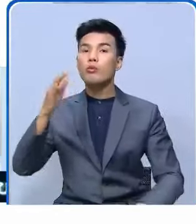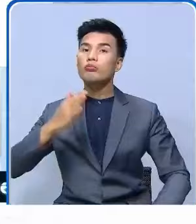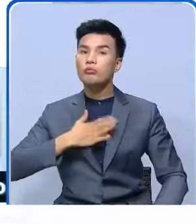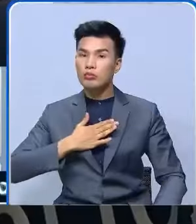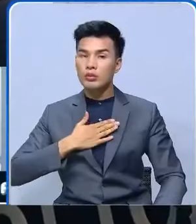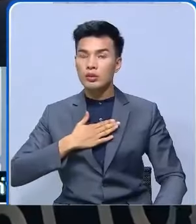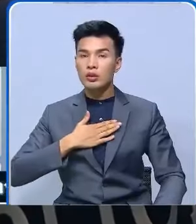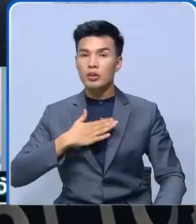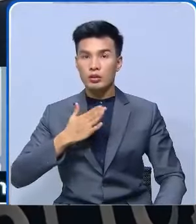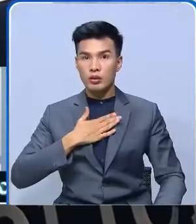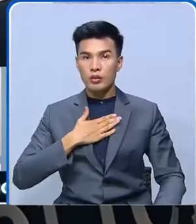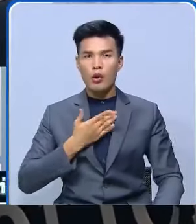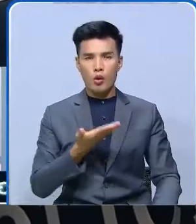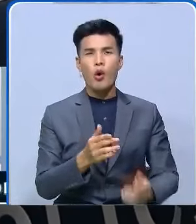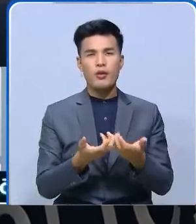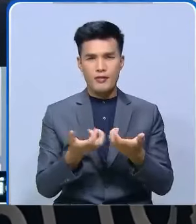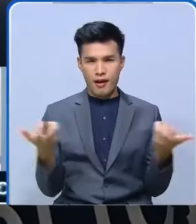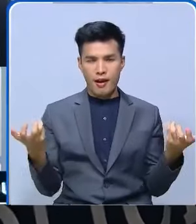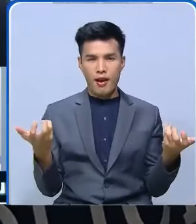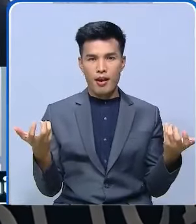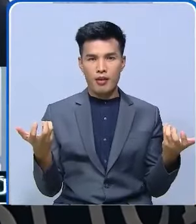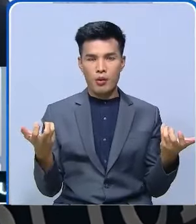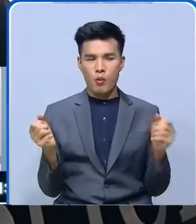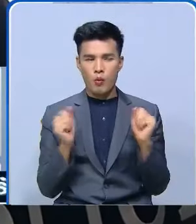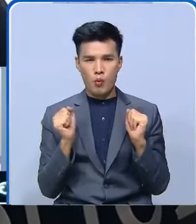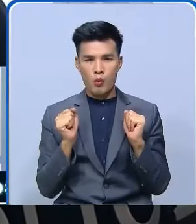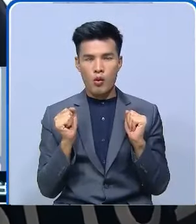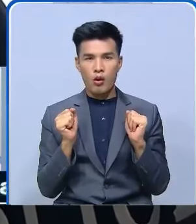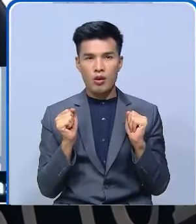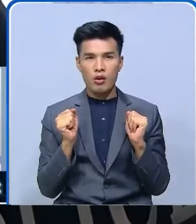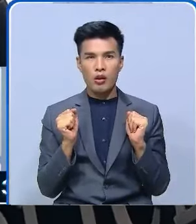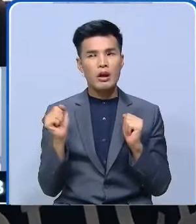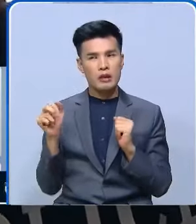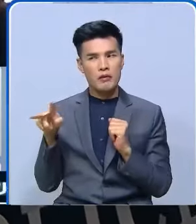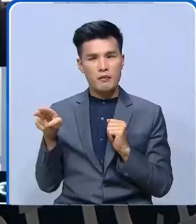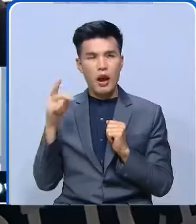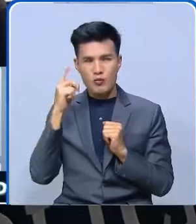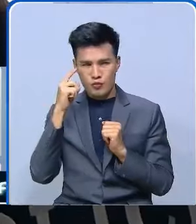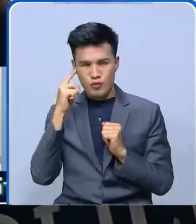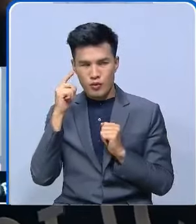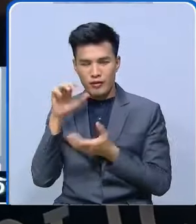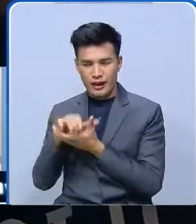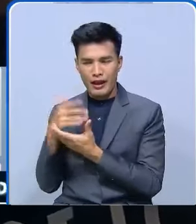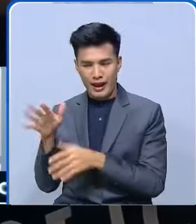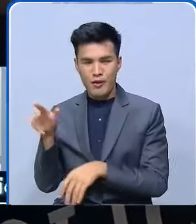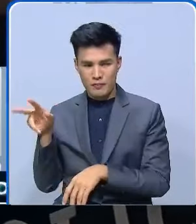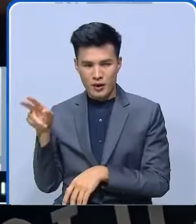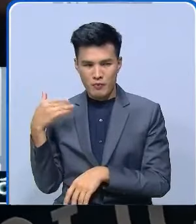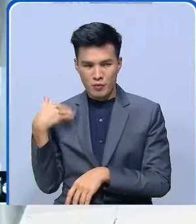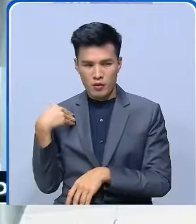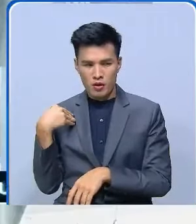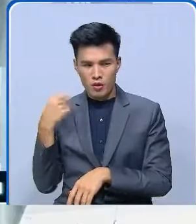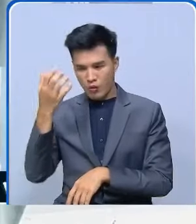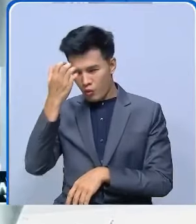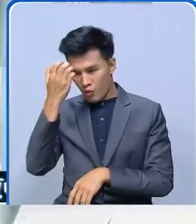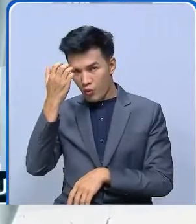อกว่ า เขาเนี่ยขอแยกทางเพราะเขากลัวว่าเนี่ยตอนนี้เมียรู้เรื่องเราแล้วนะก็กลัวว่าเดี๋ยวเมียจะโกร